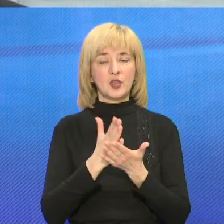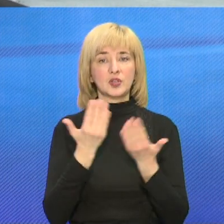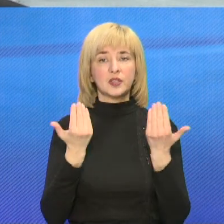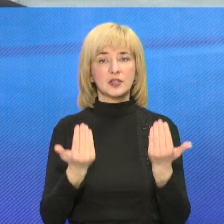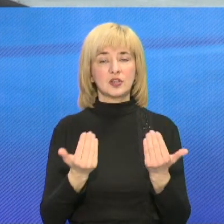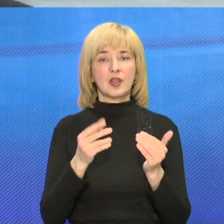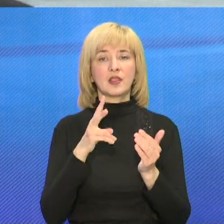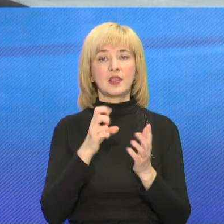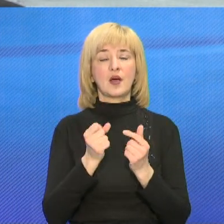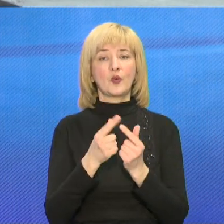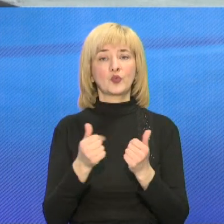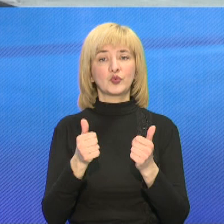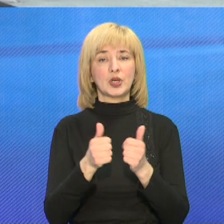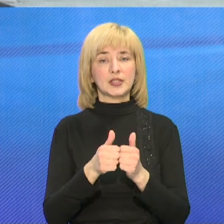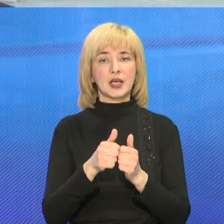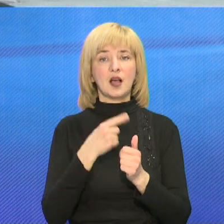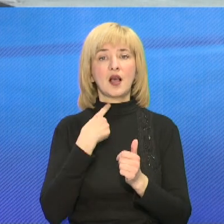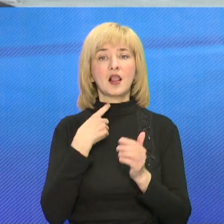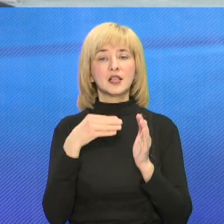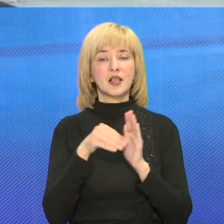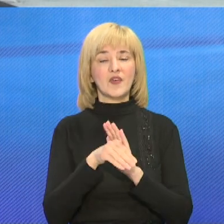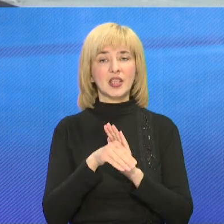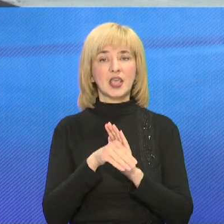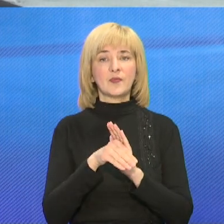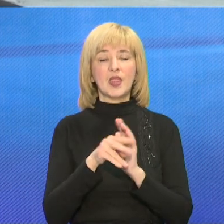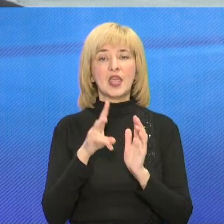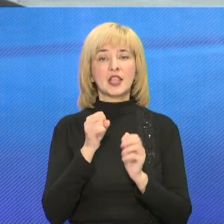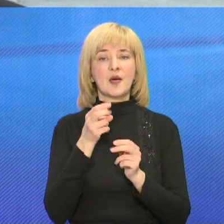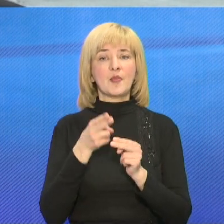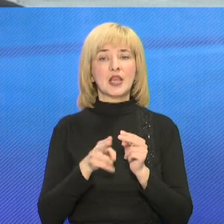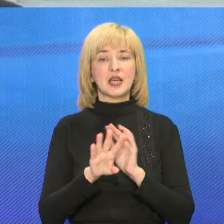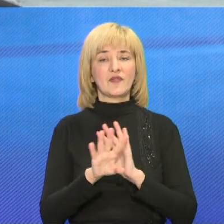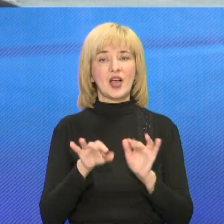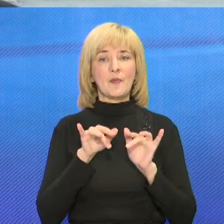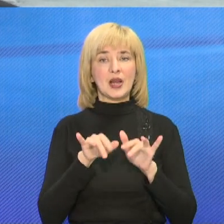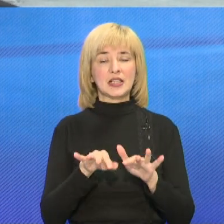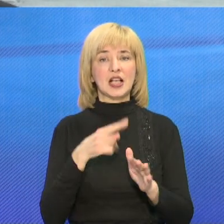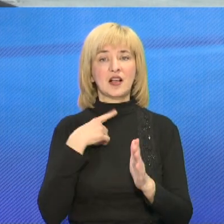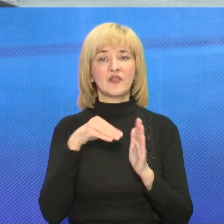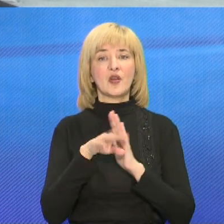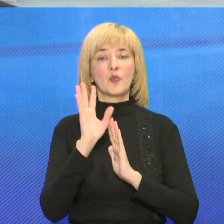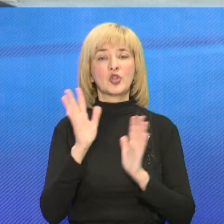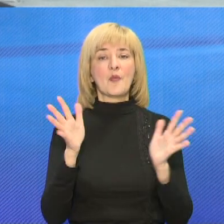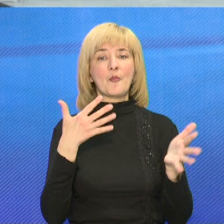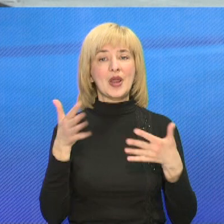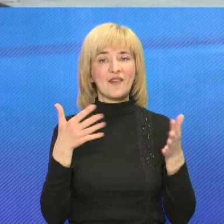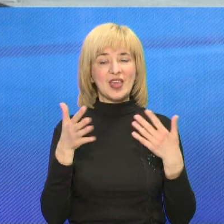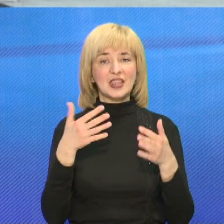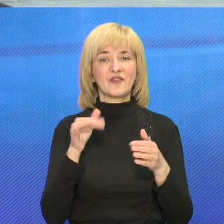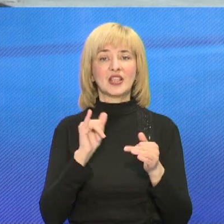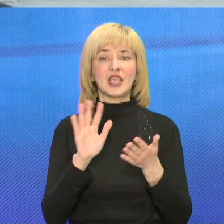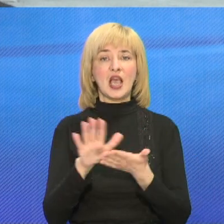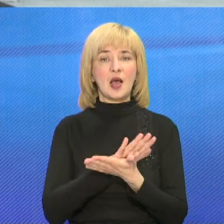для голосования. Не прерывая самого процесса голосования, будет проводиться и проветривание, и санобработка, и